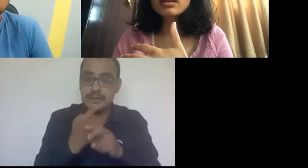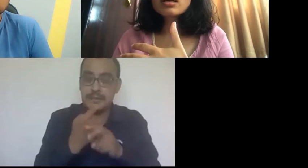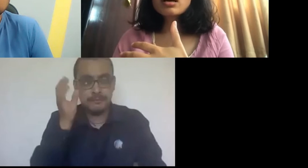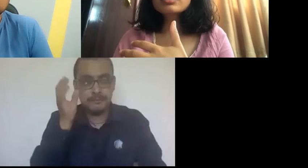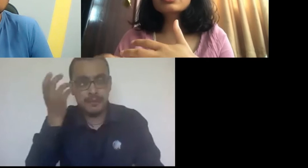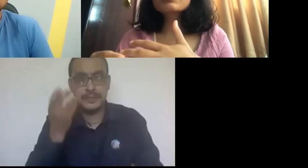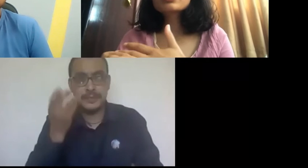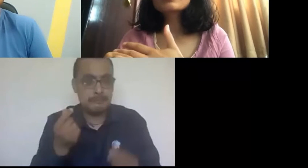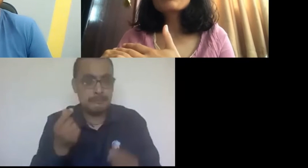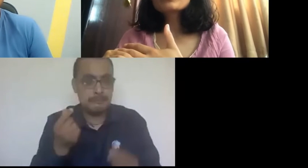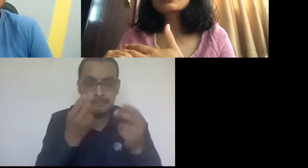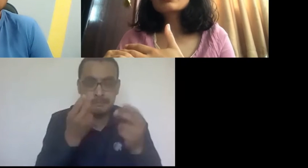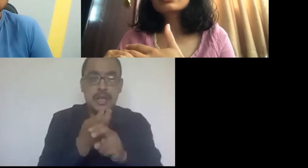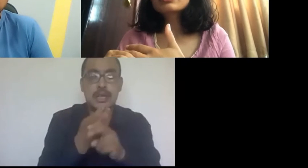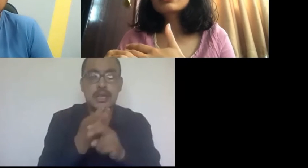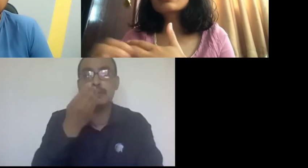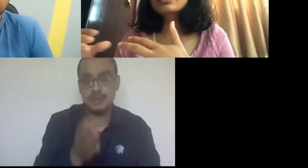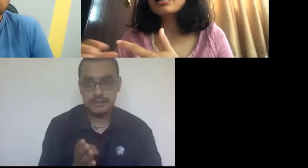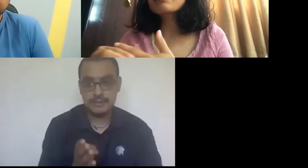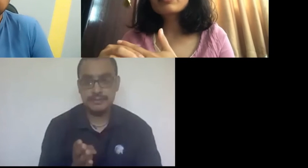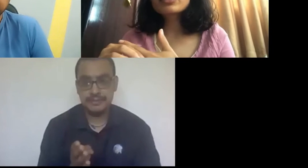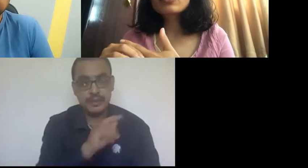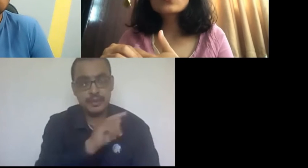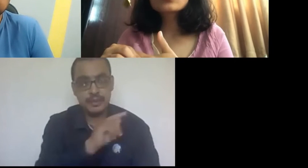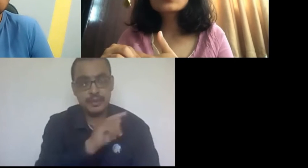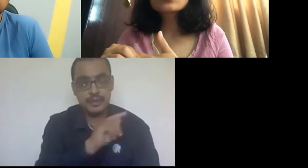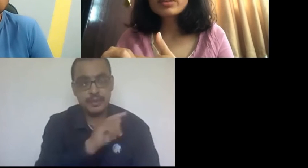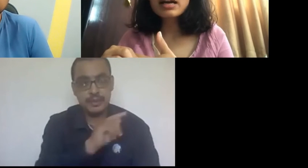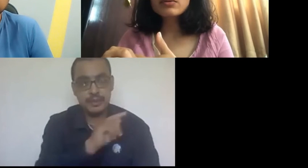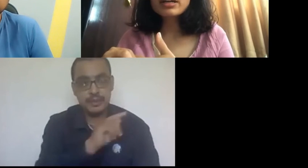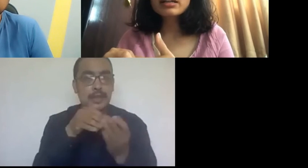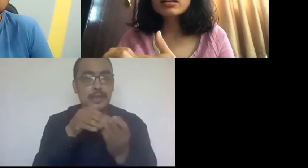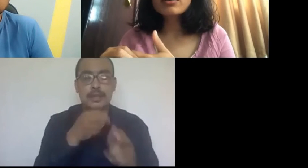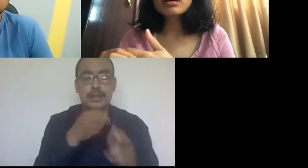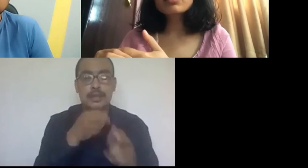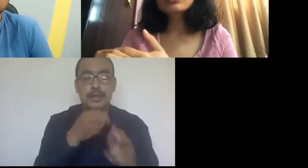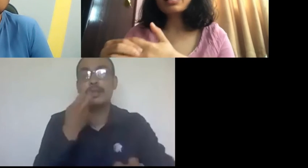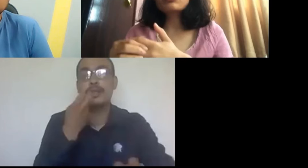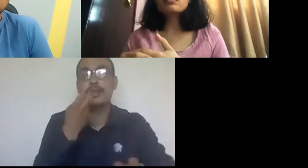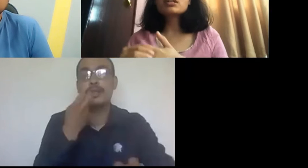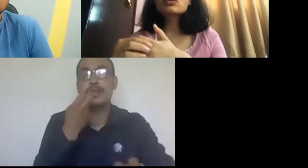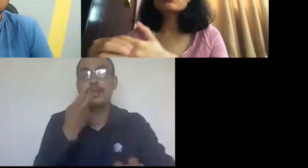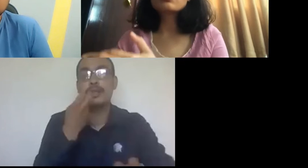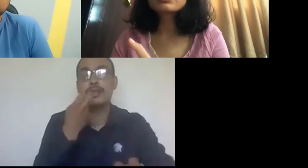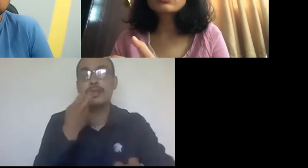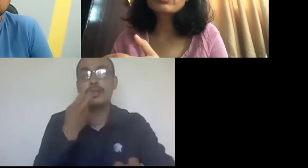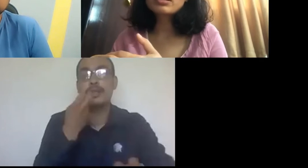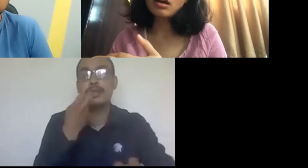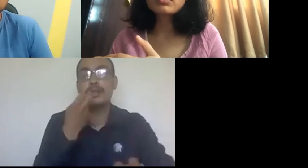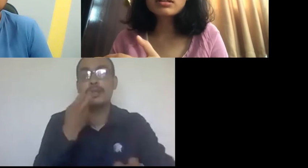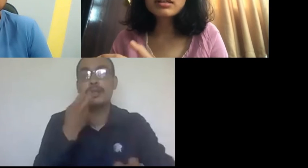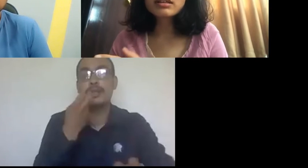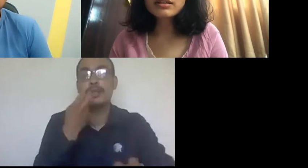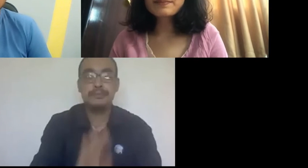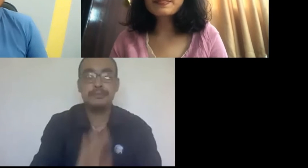हुने, अनि त्यसपछि के अरे कुनै काममा पनि त्यो फोकस हुन पनि गाह्रो भइराख्ने कि एउटा अब त्यो एडजस्टमेन्ट इस्युजहरूमा चाहिँ त्यो पनि